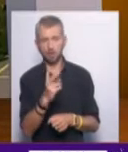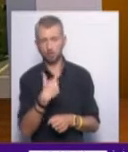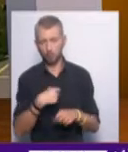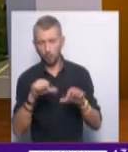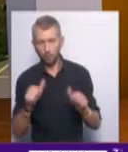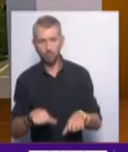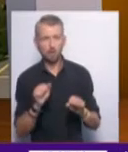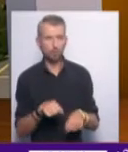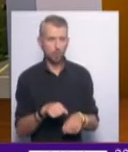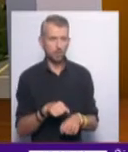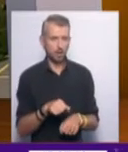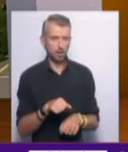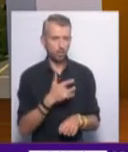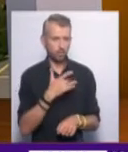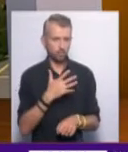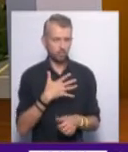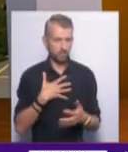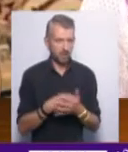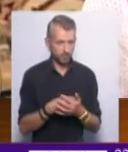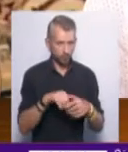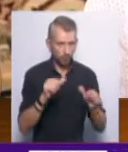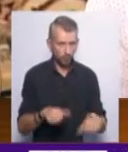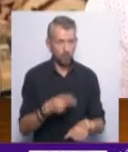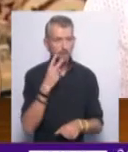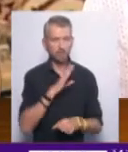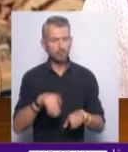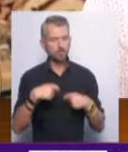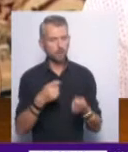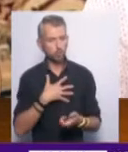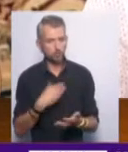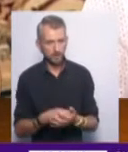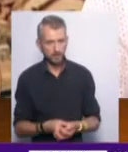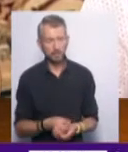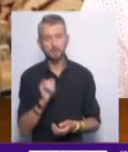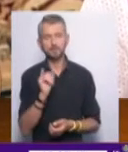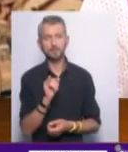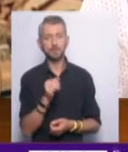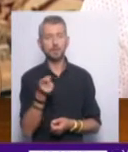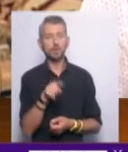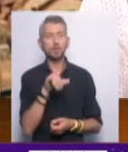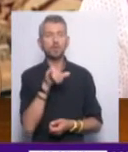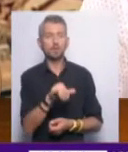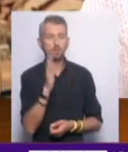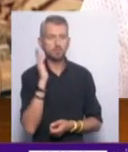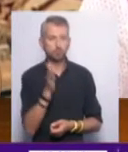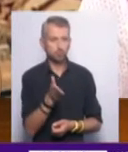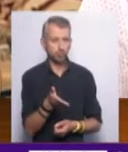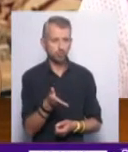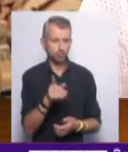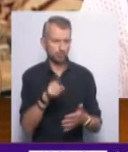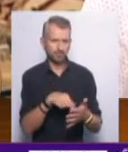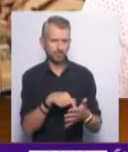у власність відвести, але ж не завжди її передають у власність. І тоді у вас будуть зняти які